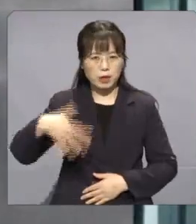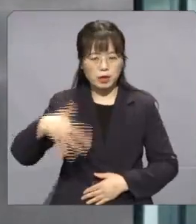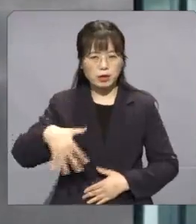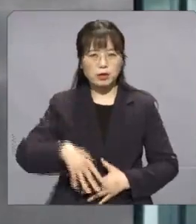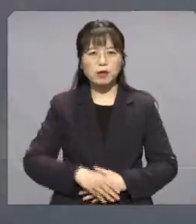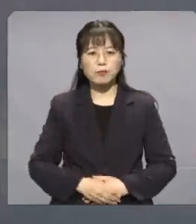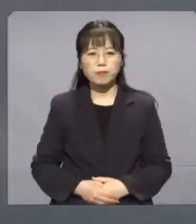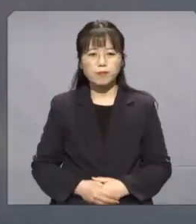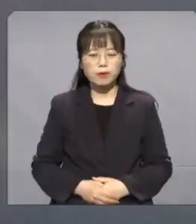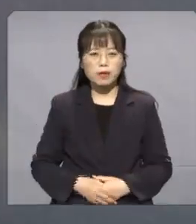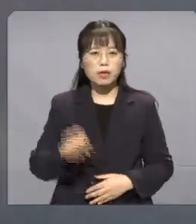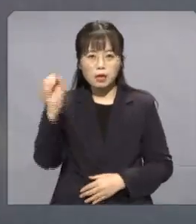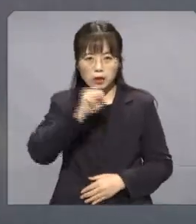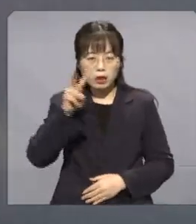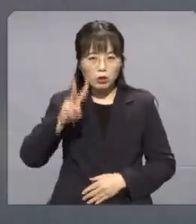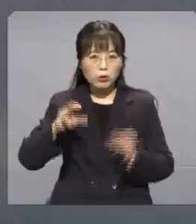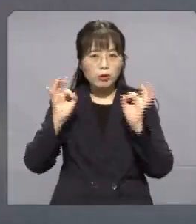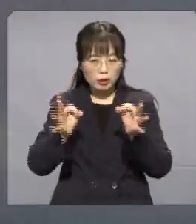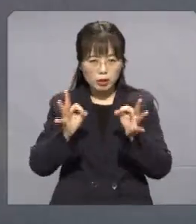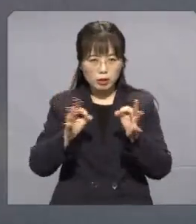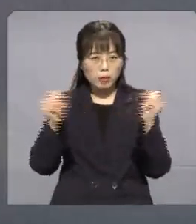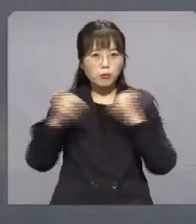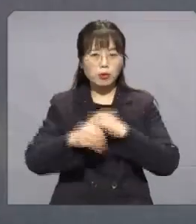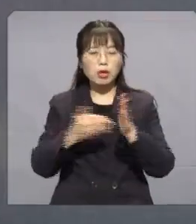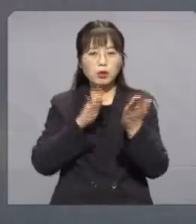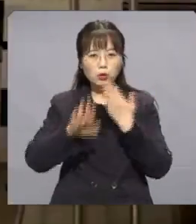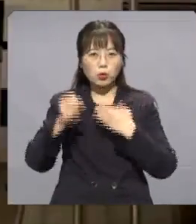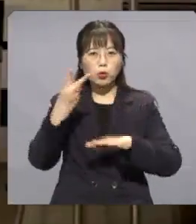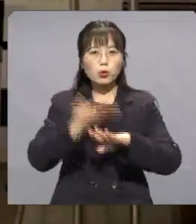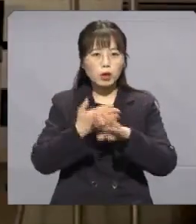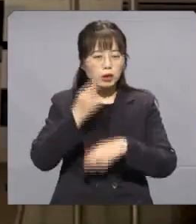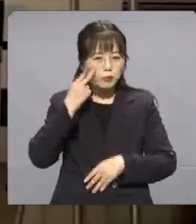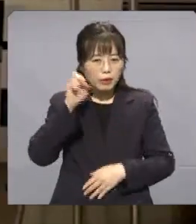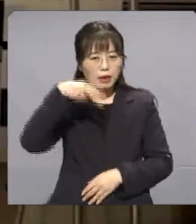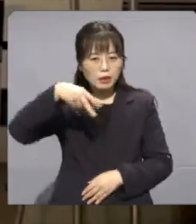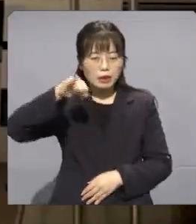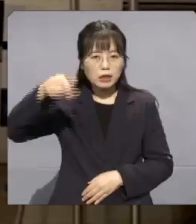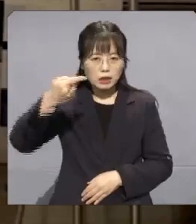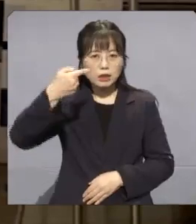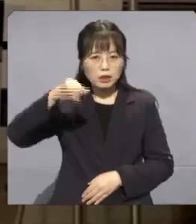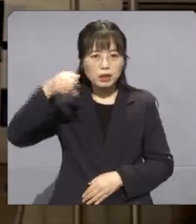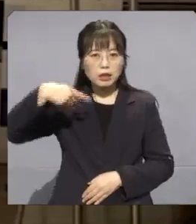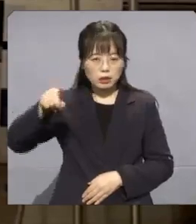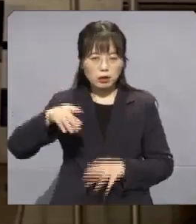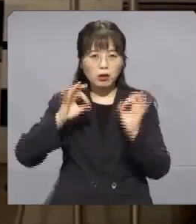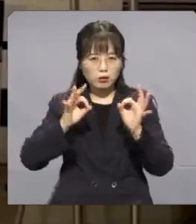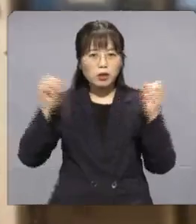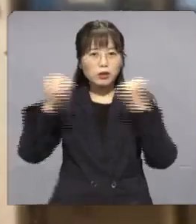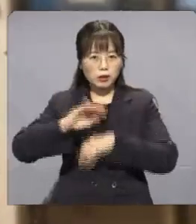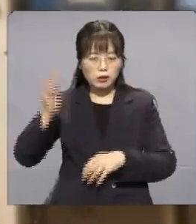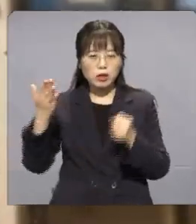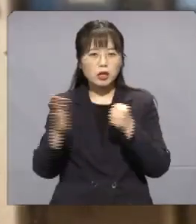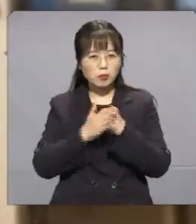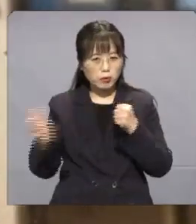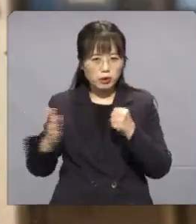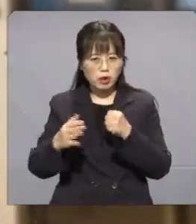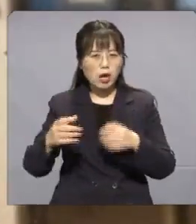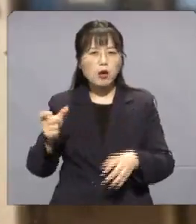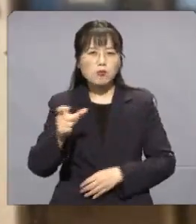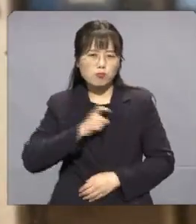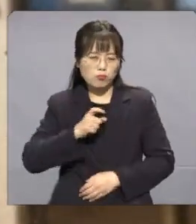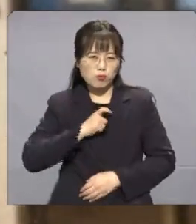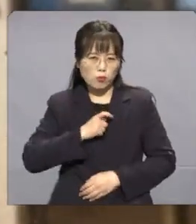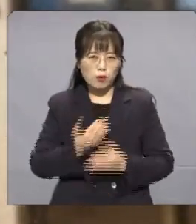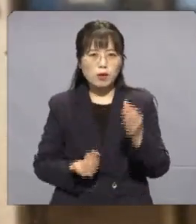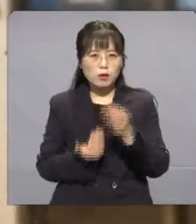이릅니다 실리콘밸리 뱅크 붕괴 이후 또 다른 미국 시그니처 은행이 연달아 폐쇄되면서 불안해 씨앗은 남아